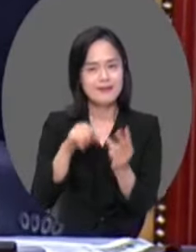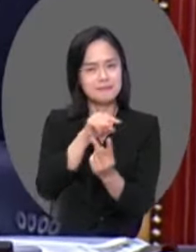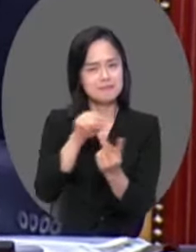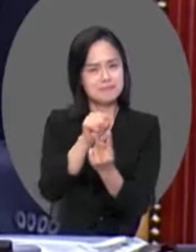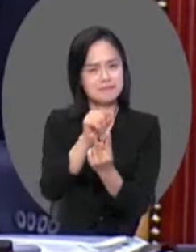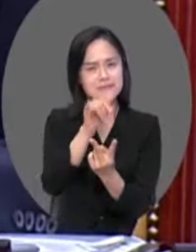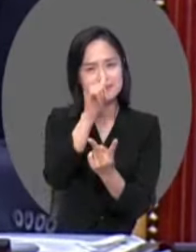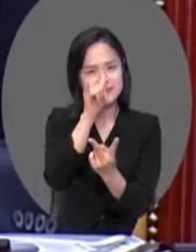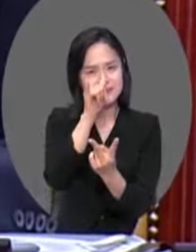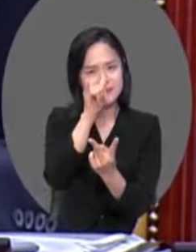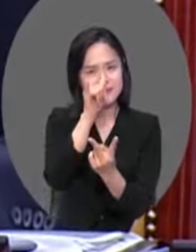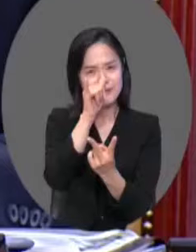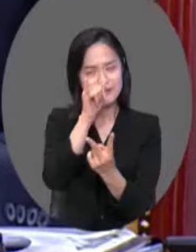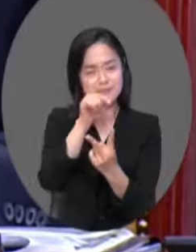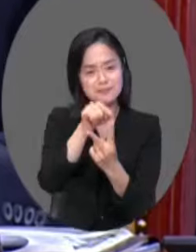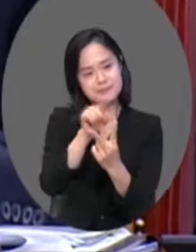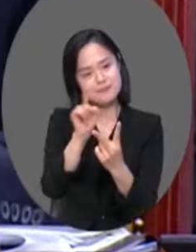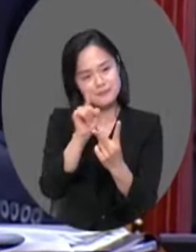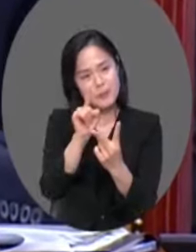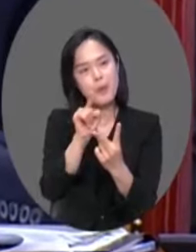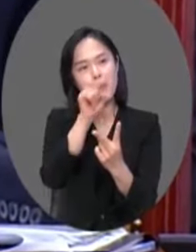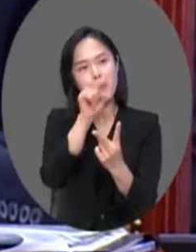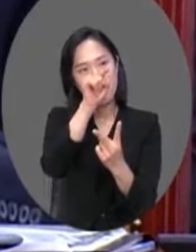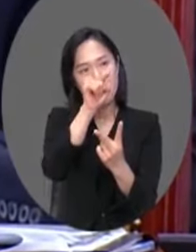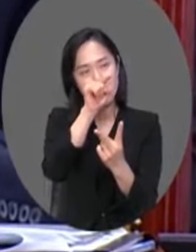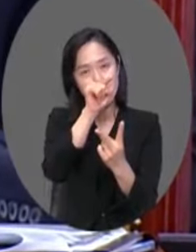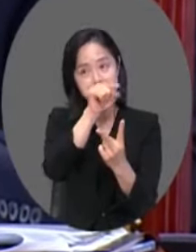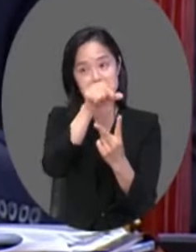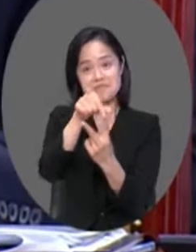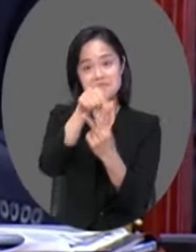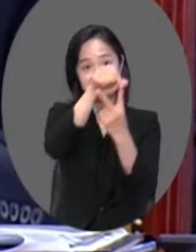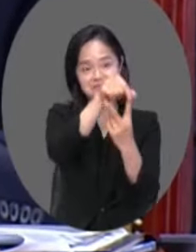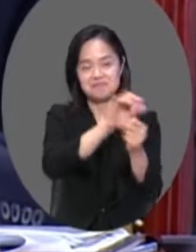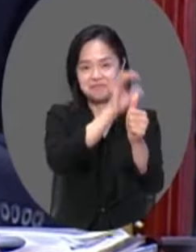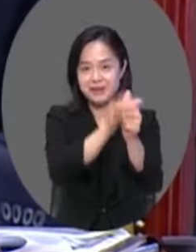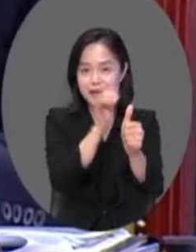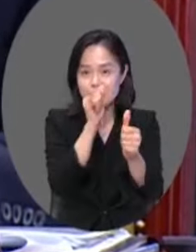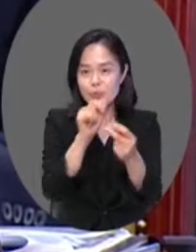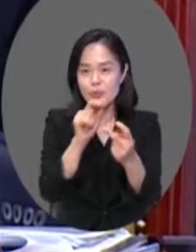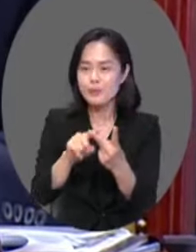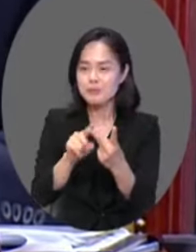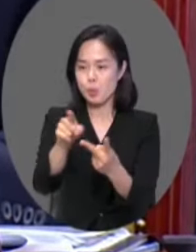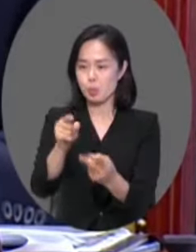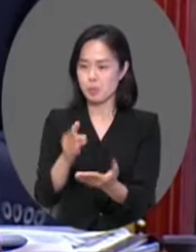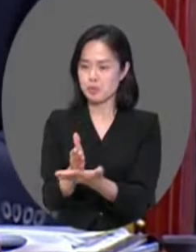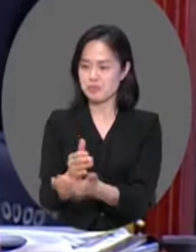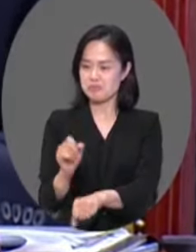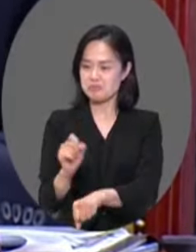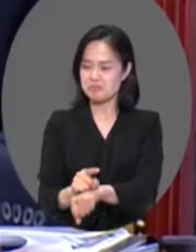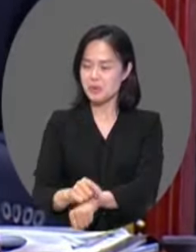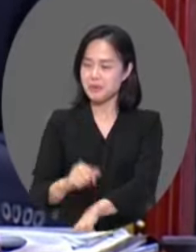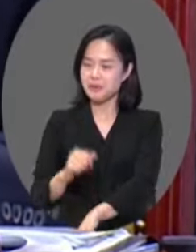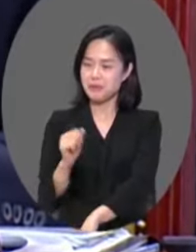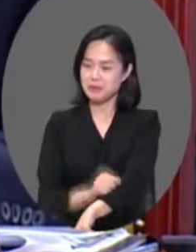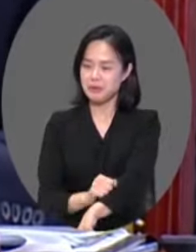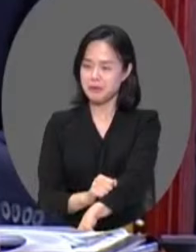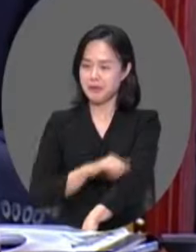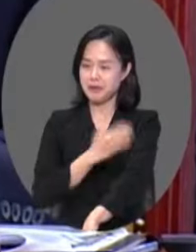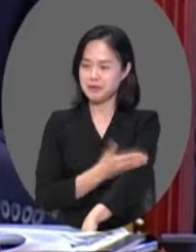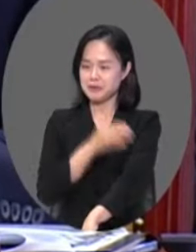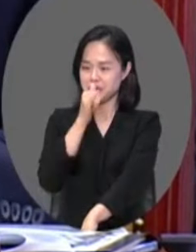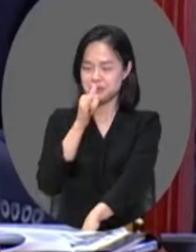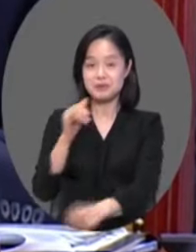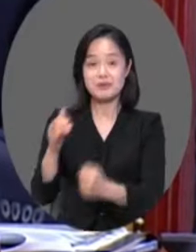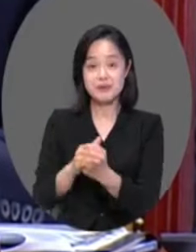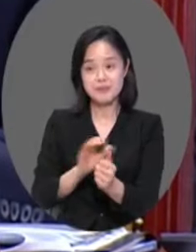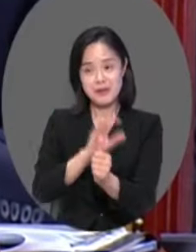결과이거나 아니면 전문성을 인정받거나 둘 중 하나일 텐데 본인은 어떤 케이스라고 생각하십니까? 솔직히 본 의원은 뭐 역관제도 나쁘지 않다 생각합니다.